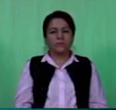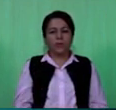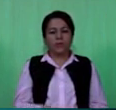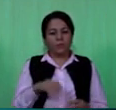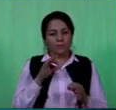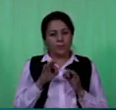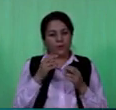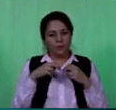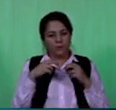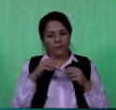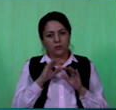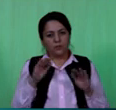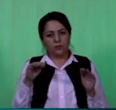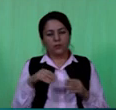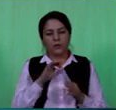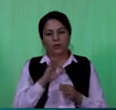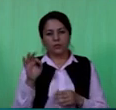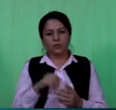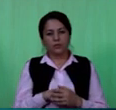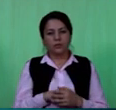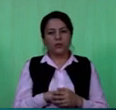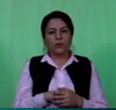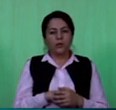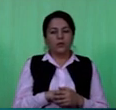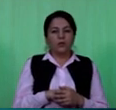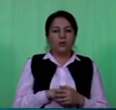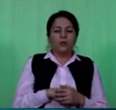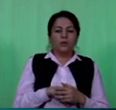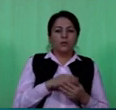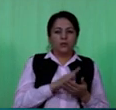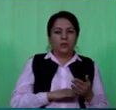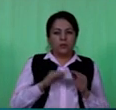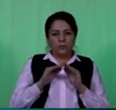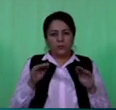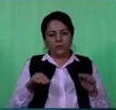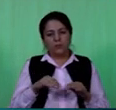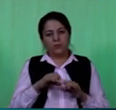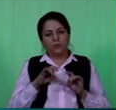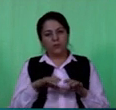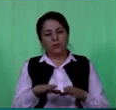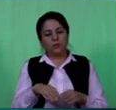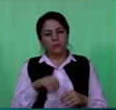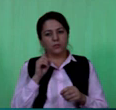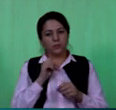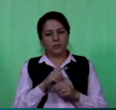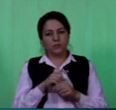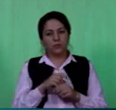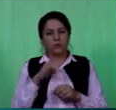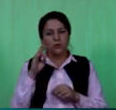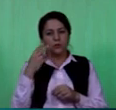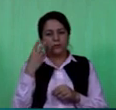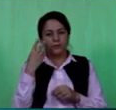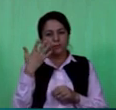проверили ребята отлично далее ребята решим задачу номер 25 на